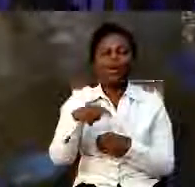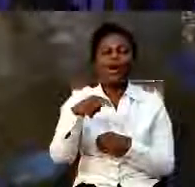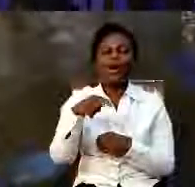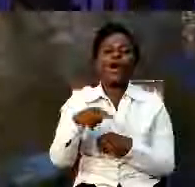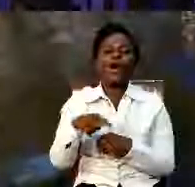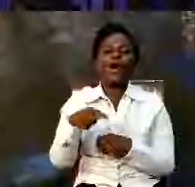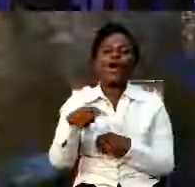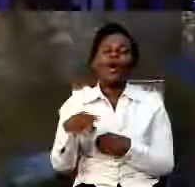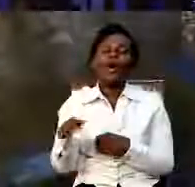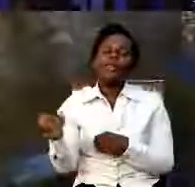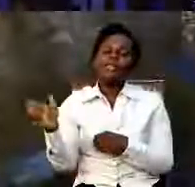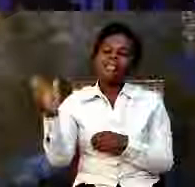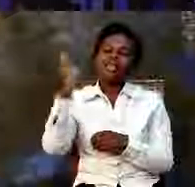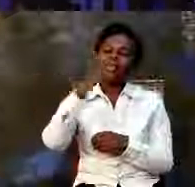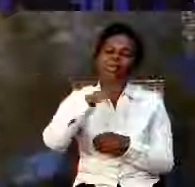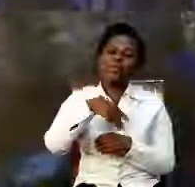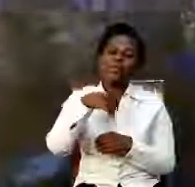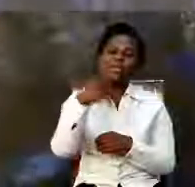situwepo